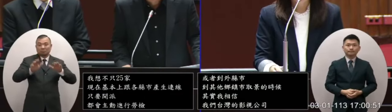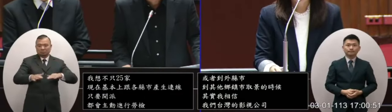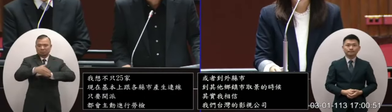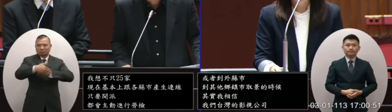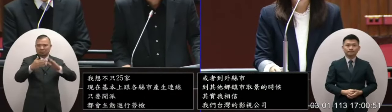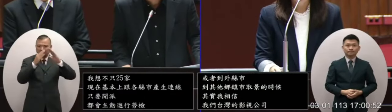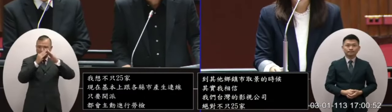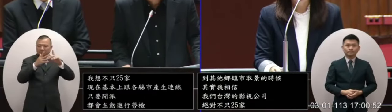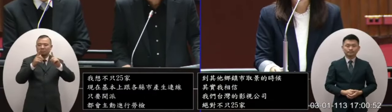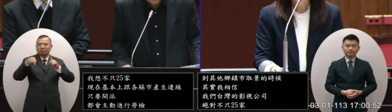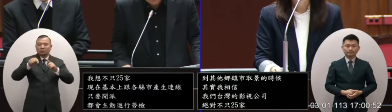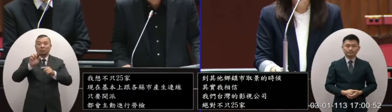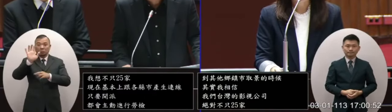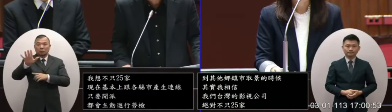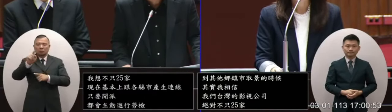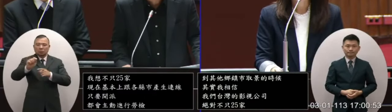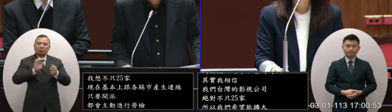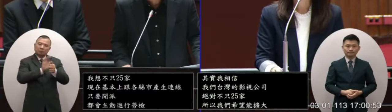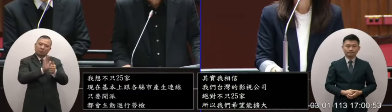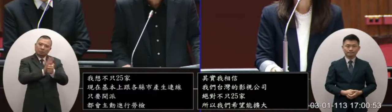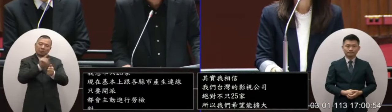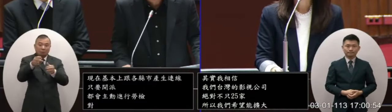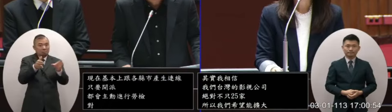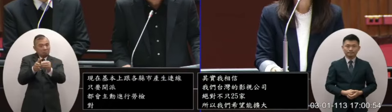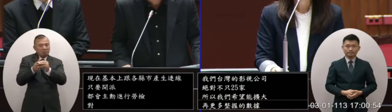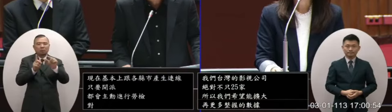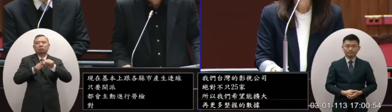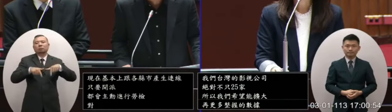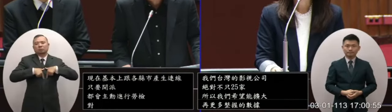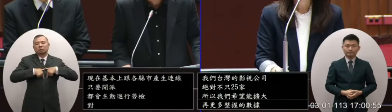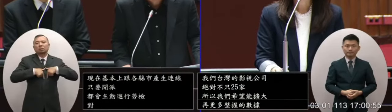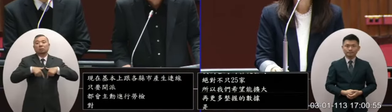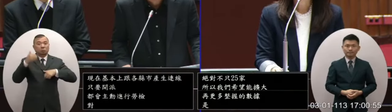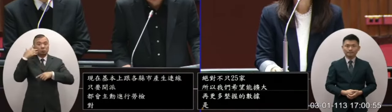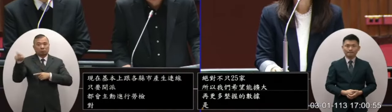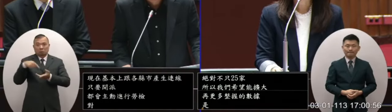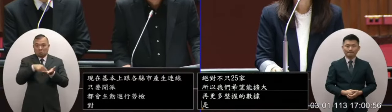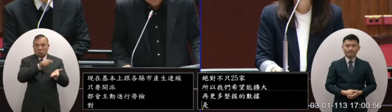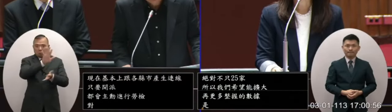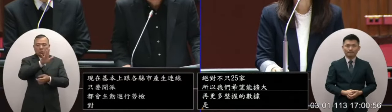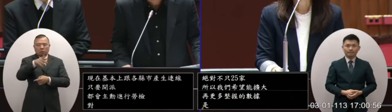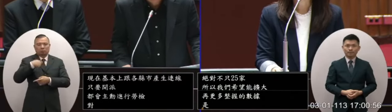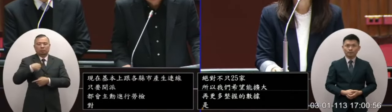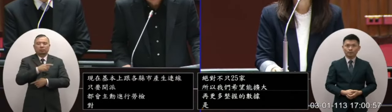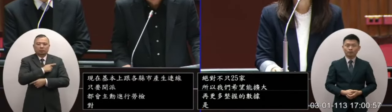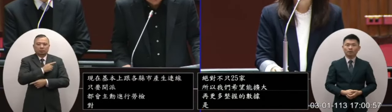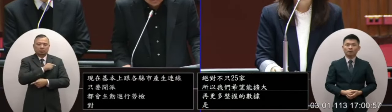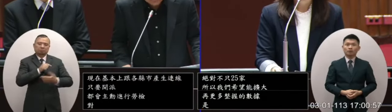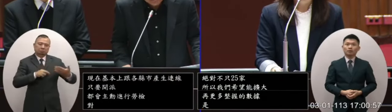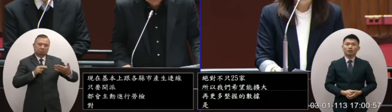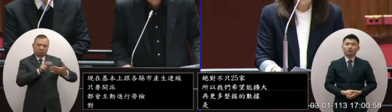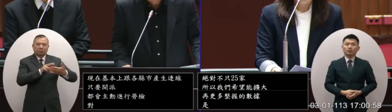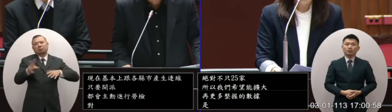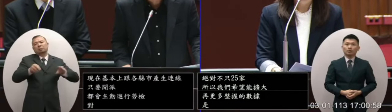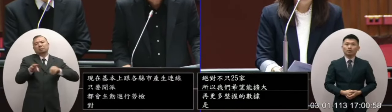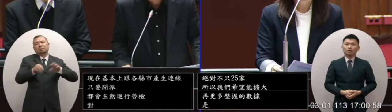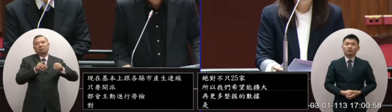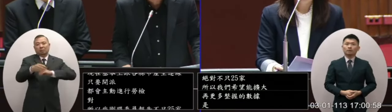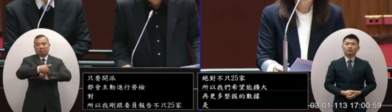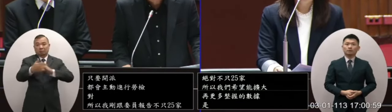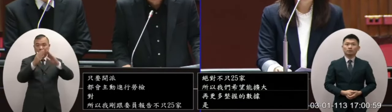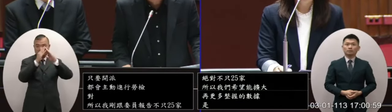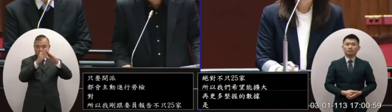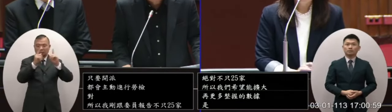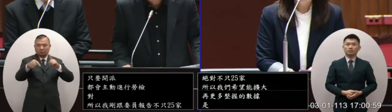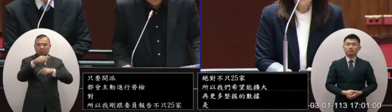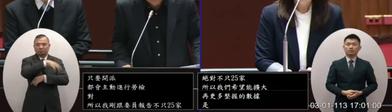有协拍中心了，只是要他申请协拍，我们就会知道说他其实他的开拍状况。那事实上都会跟各县市或者是各